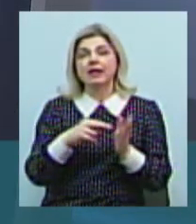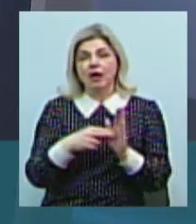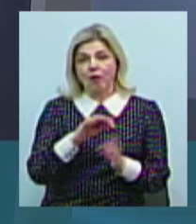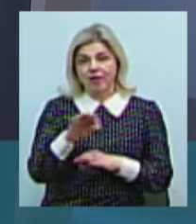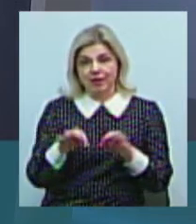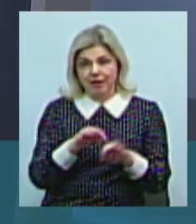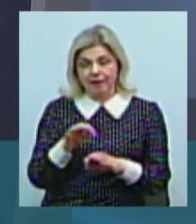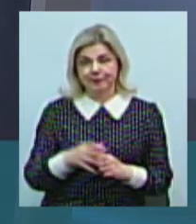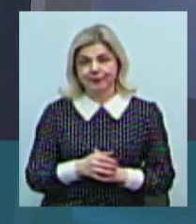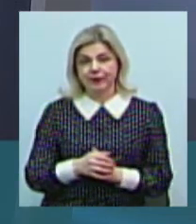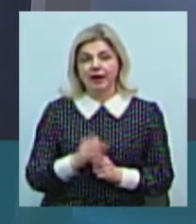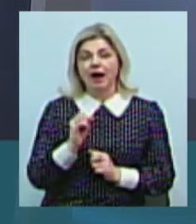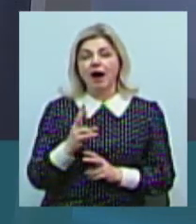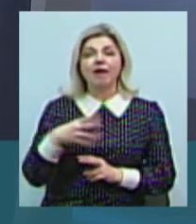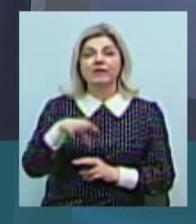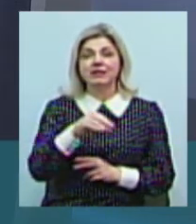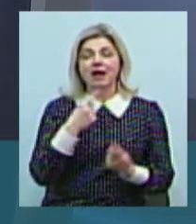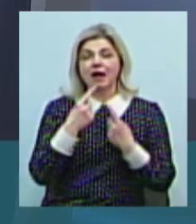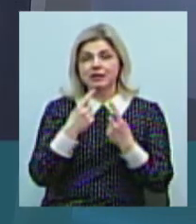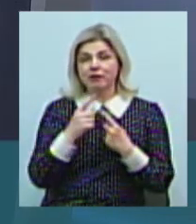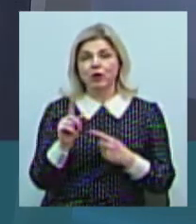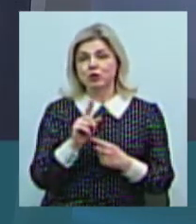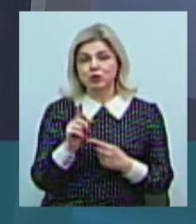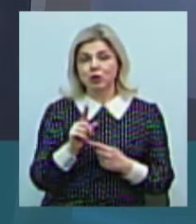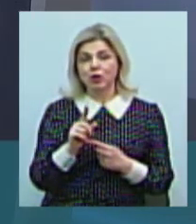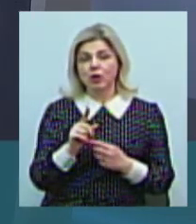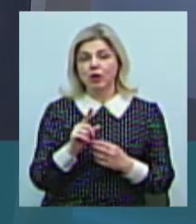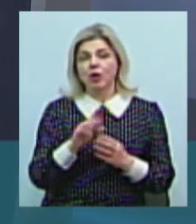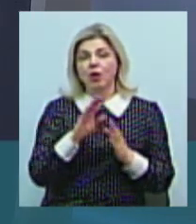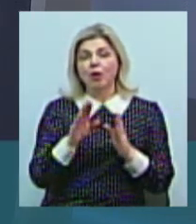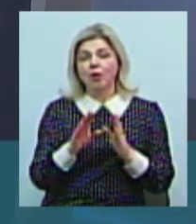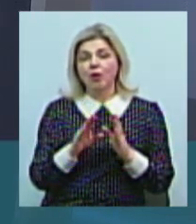серии разговора, что находится под капотом